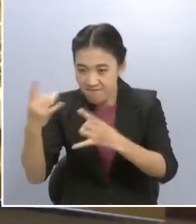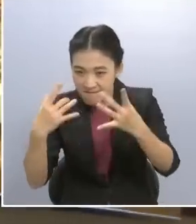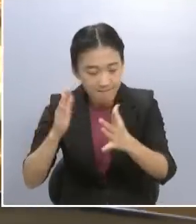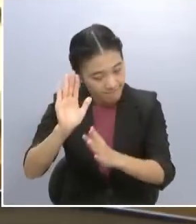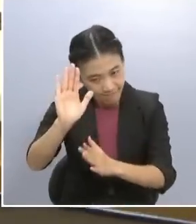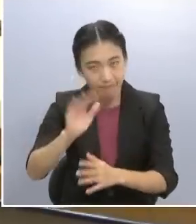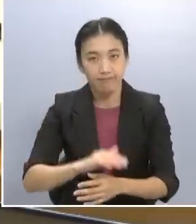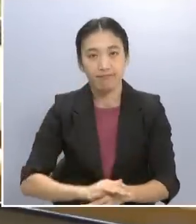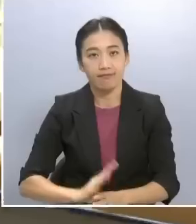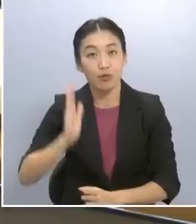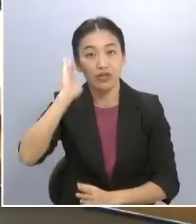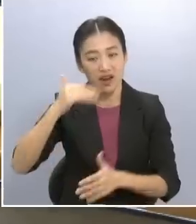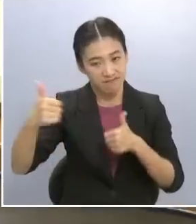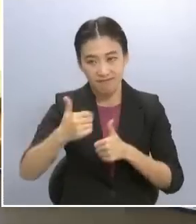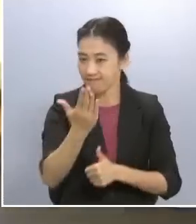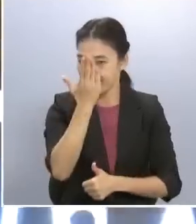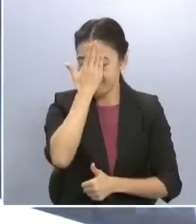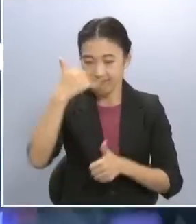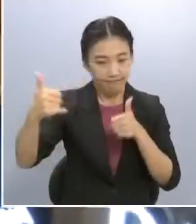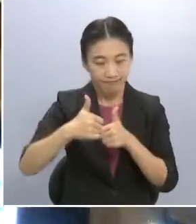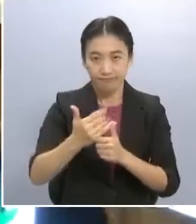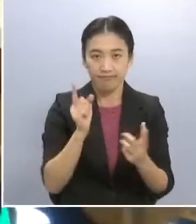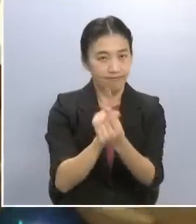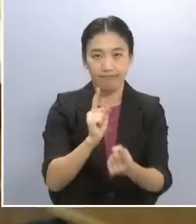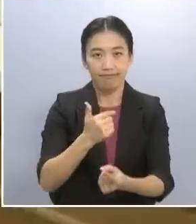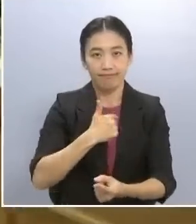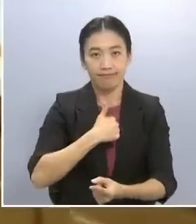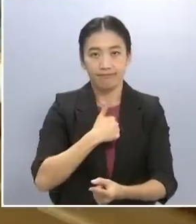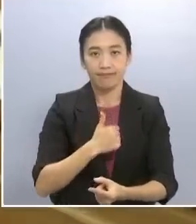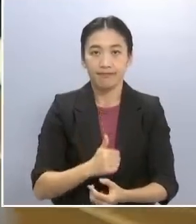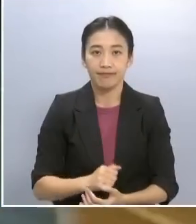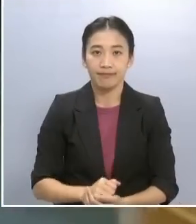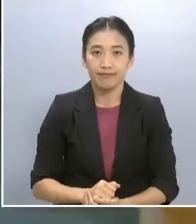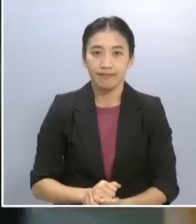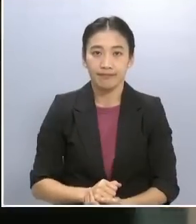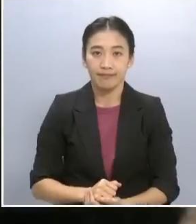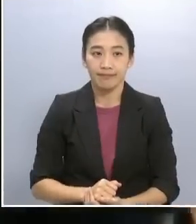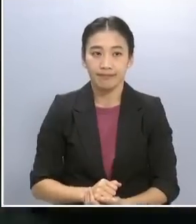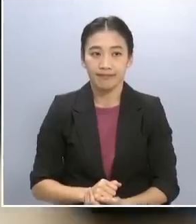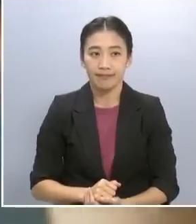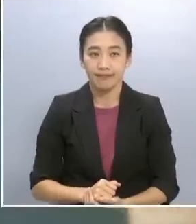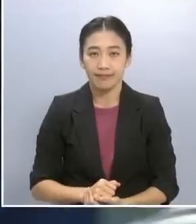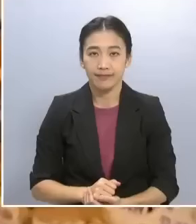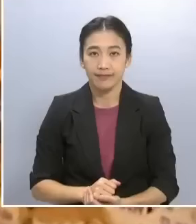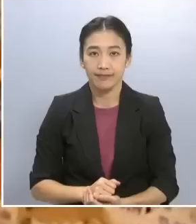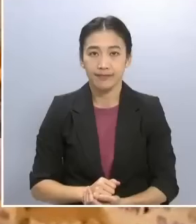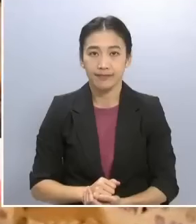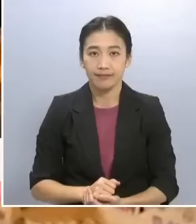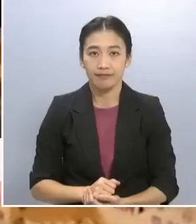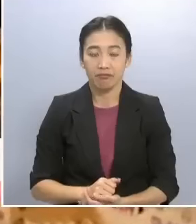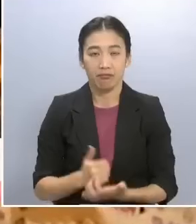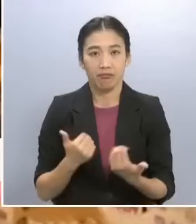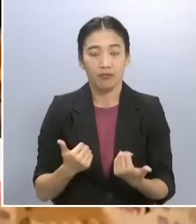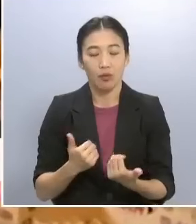นี่นี่ น ี ่นี ่เหยียบซะนี่เดือดไหมหมวย